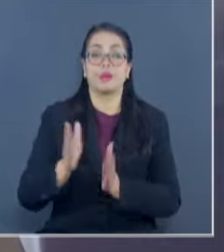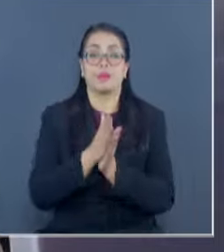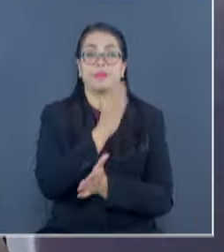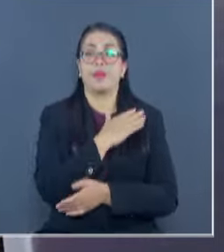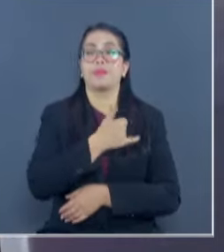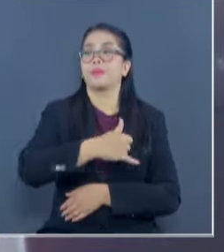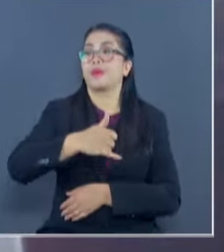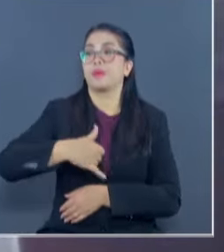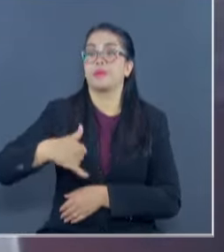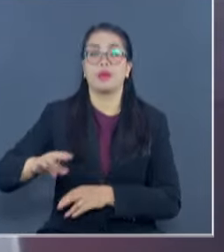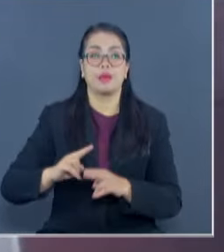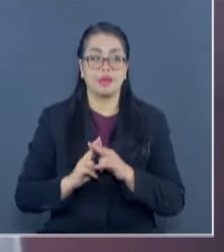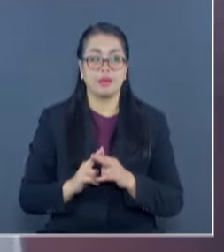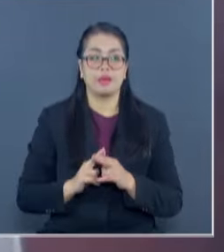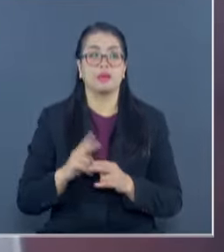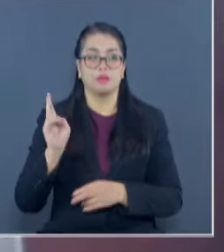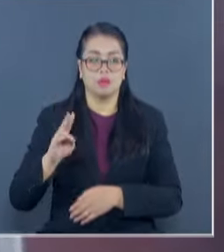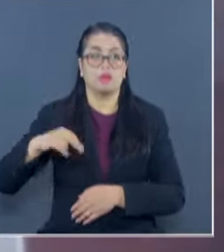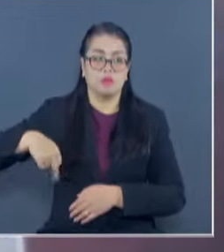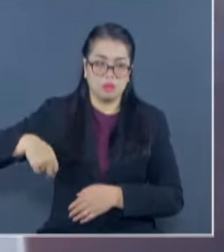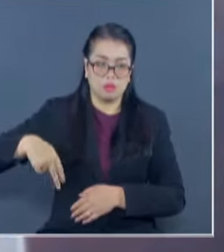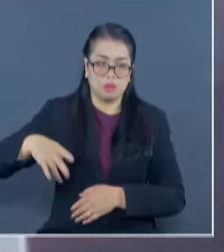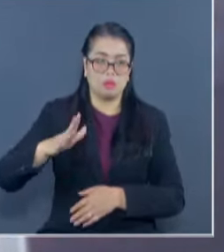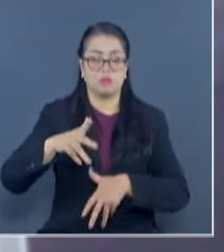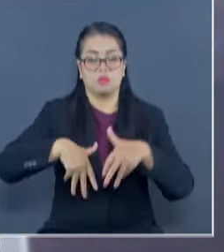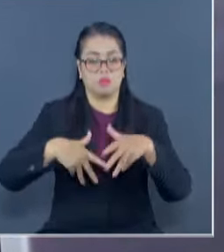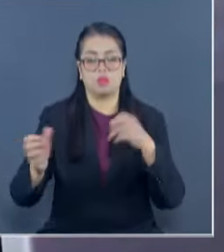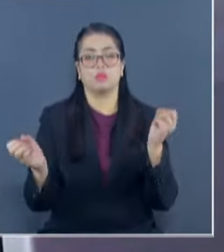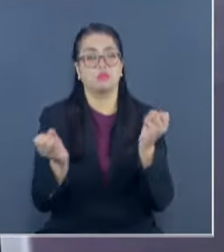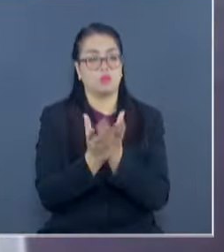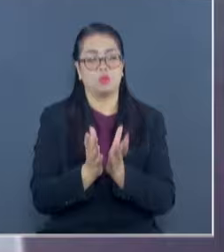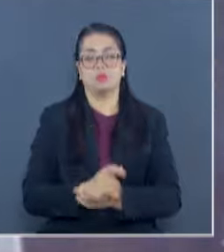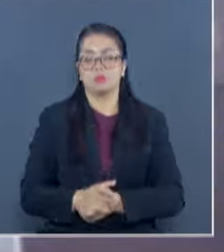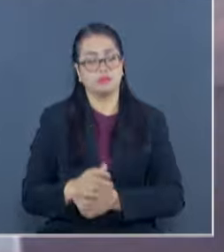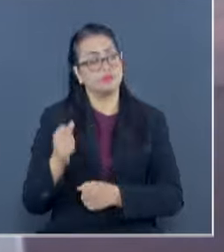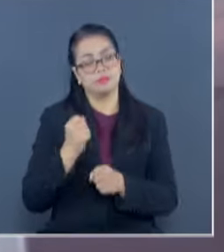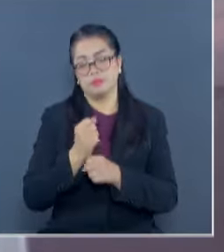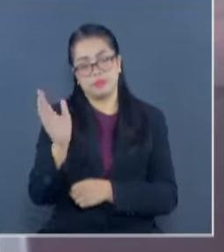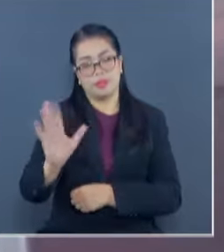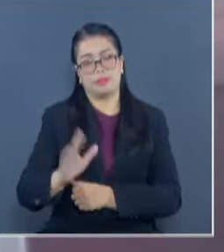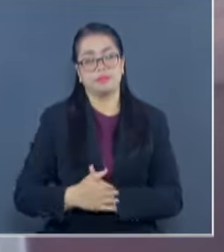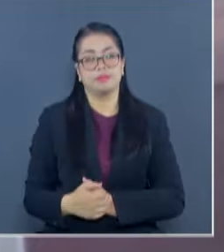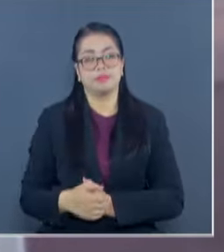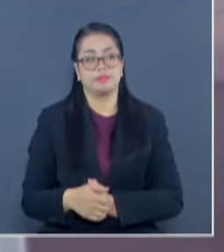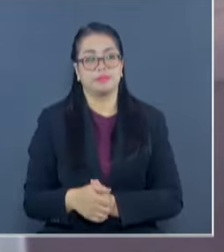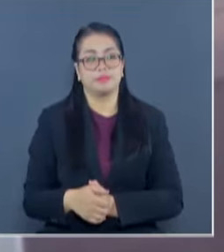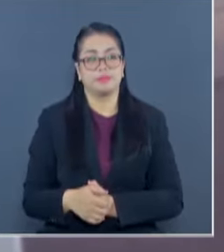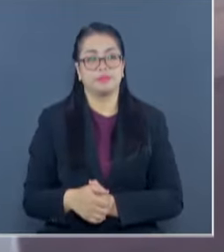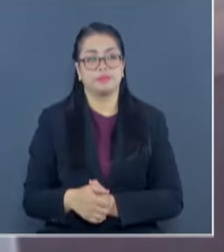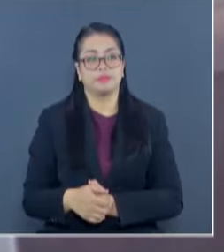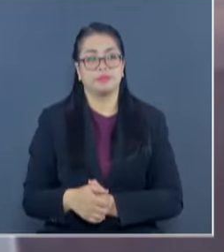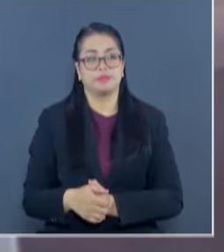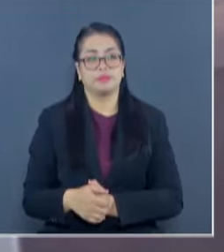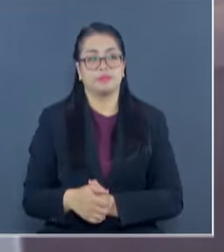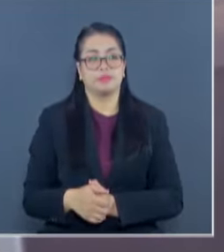การที่จะไปไหนมาไหนการเดินธุดงค์นะครับอย่าทำให้ชาวบ้านเดือดร้อนนะครับอย่าทำให้พูดง่ายๆอย่าเดิน